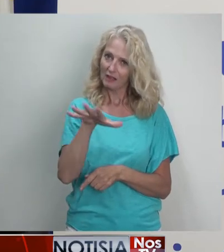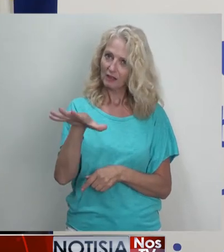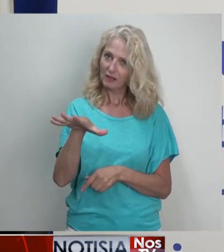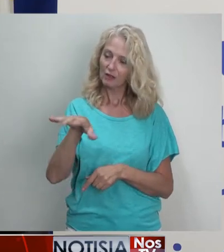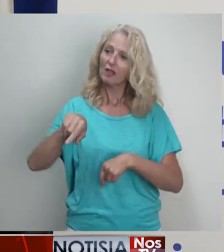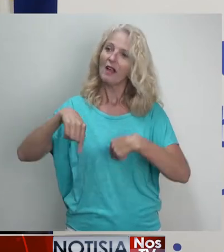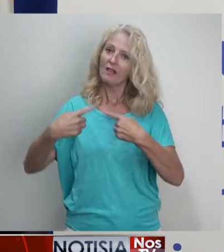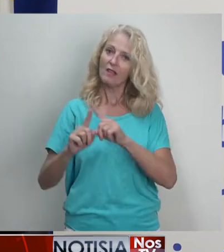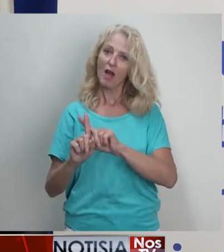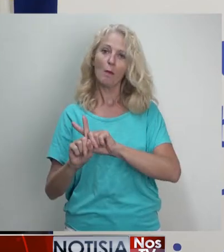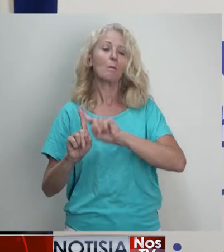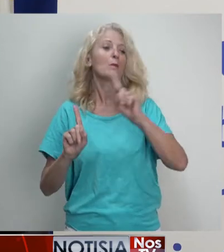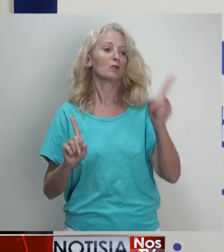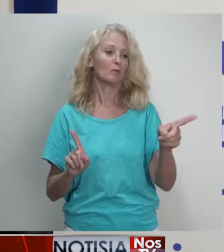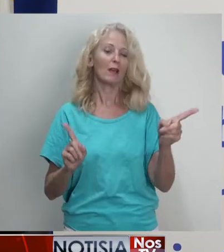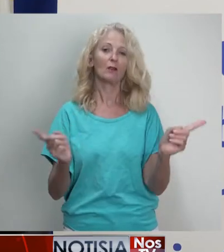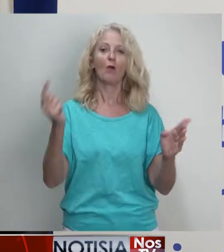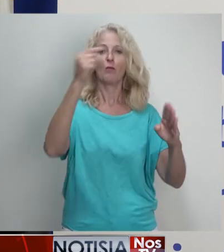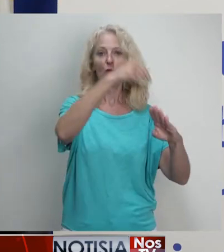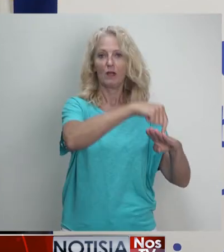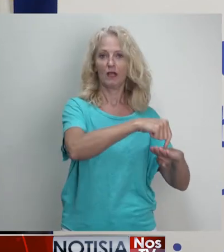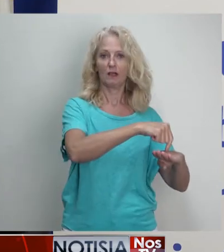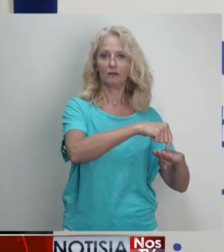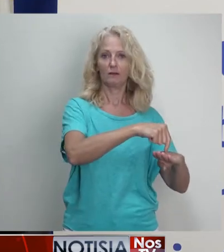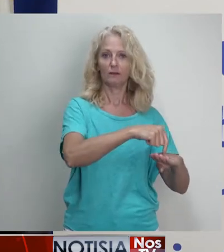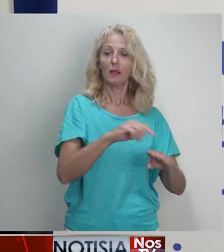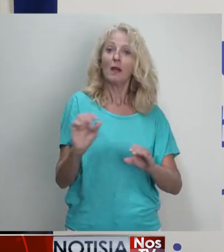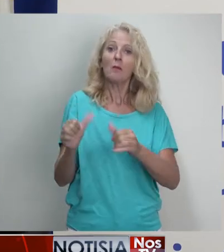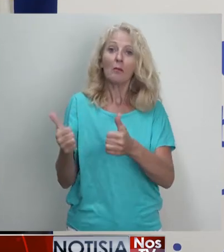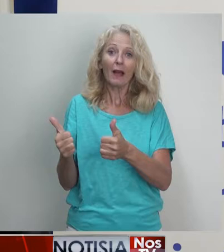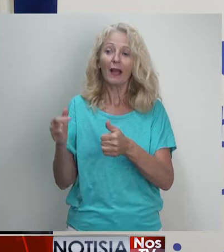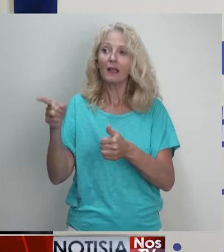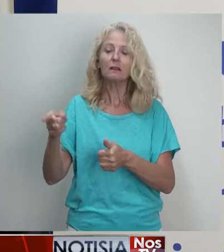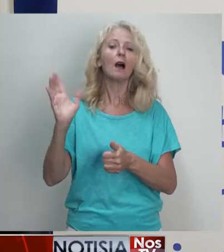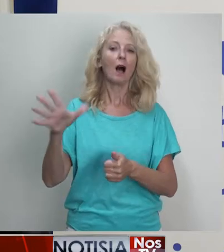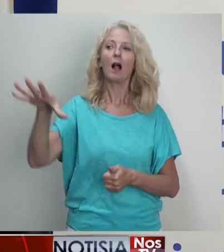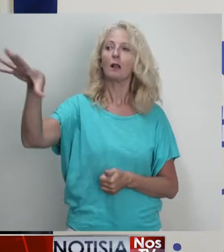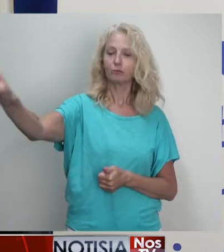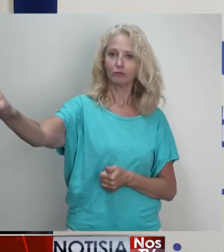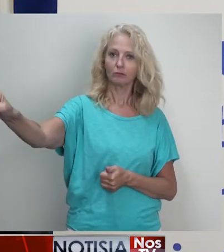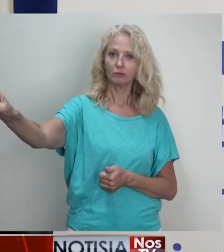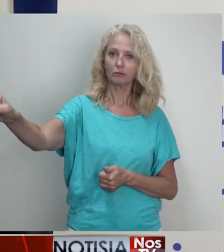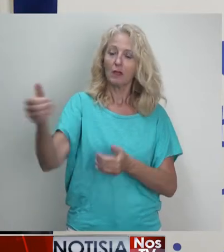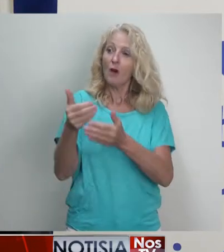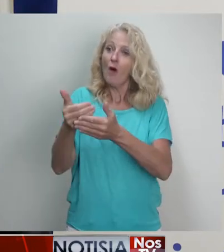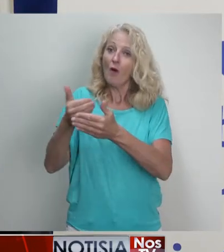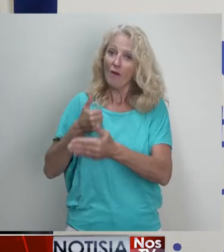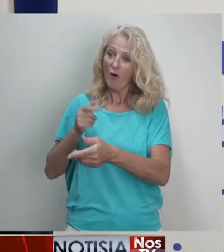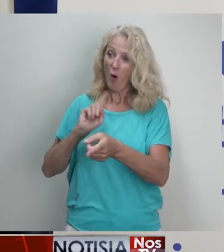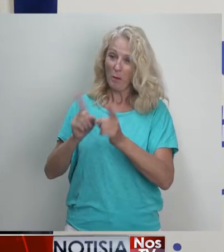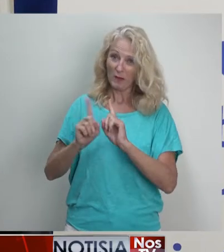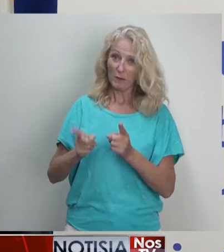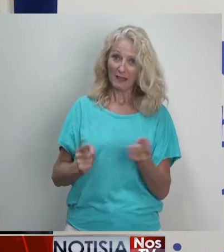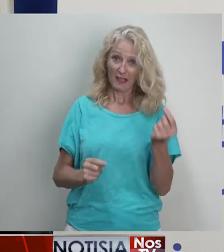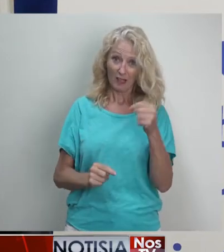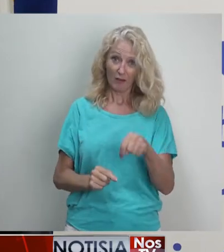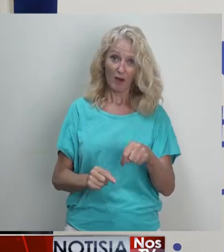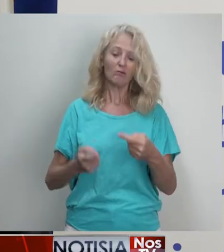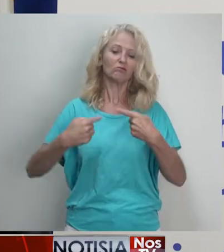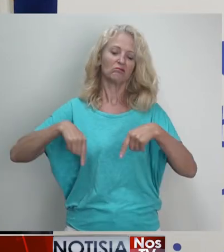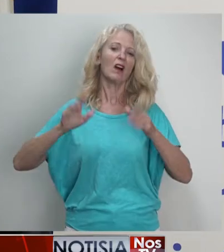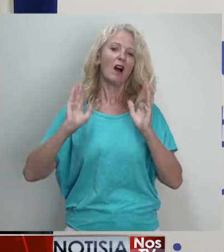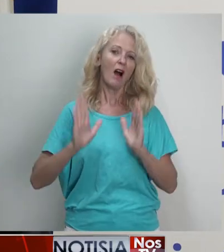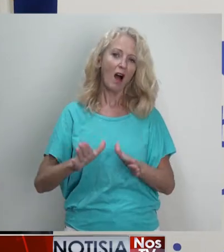Bonaire. De bron is te herleiden. En voordat er sprake was van deze besmetting, zijn er al de bekende